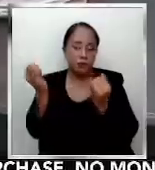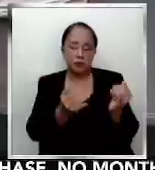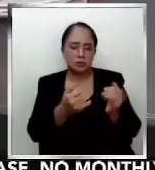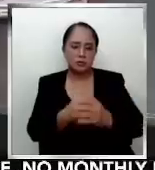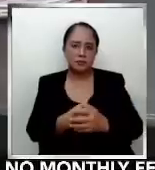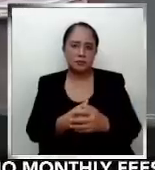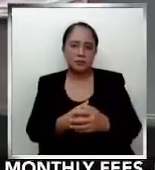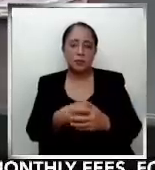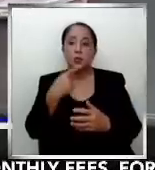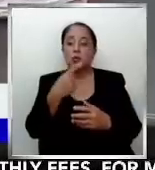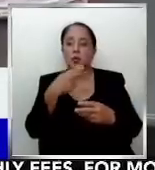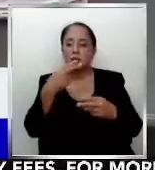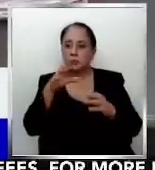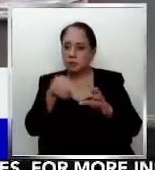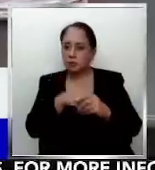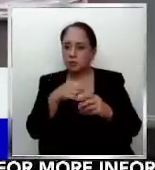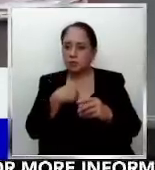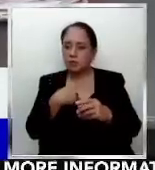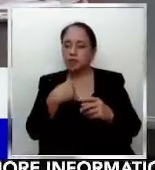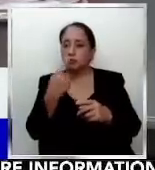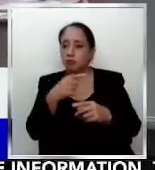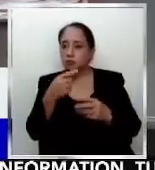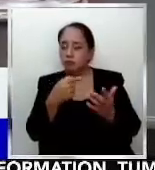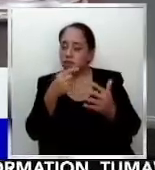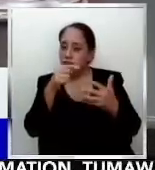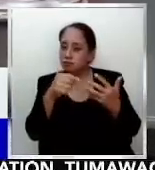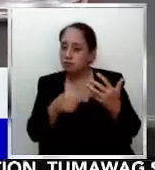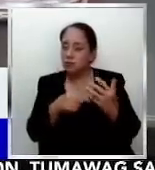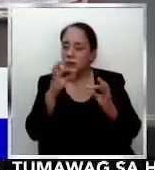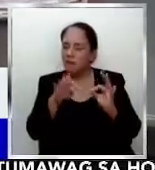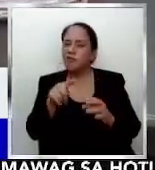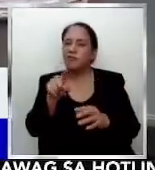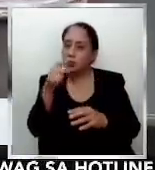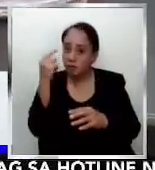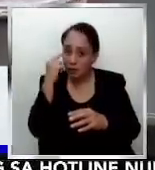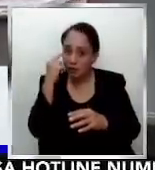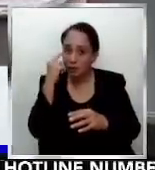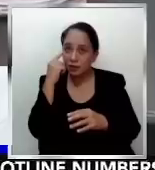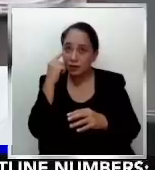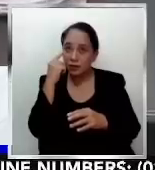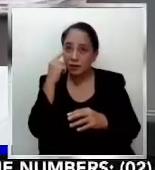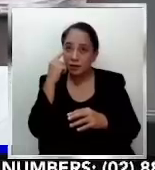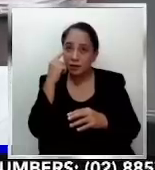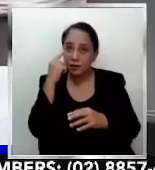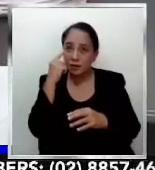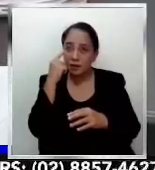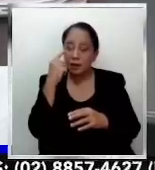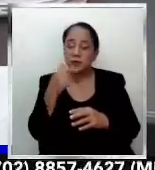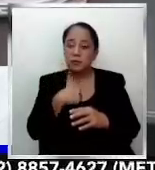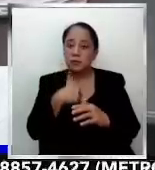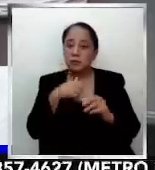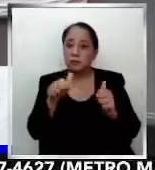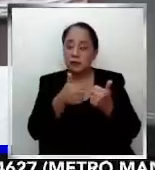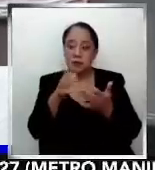akin dyan, o dun sa mga sindikato, kung sa tingin ninyo, sa pagsubok nyo, nasirain yung